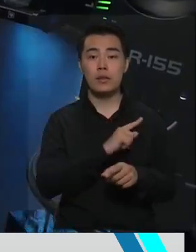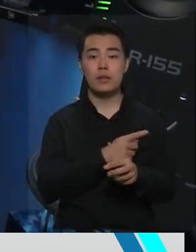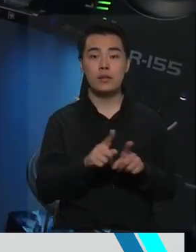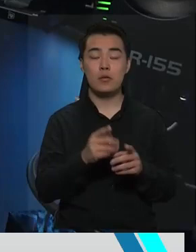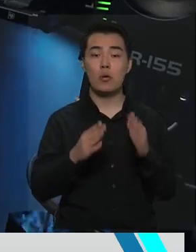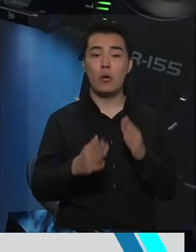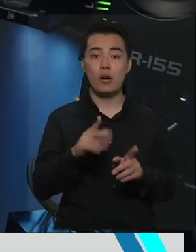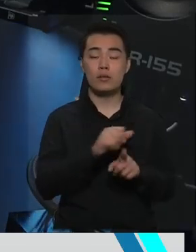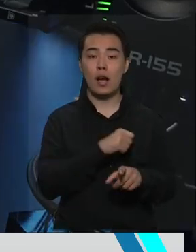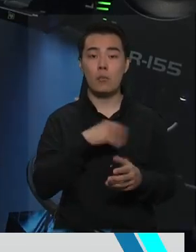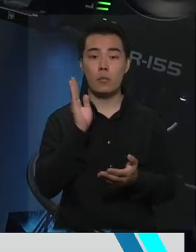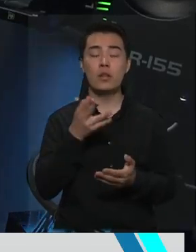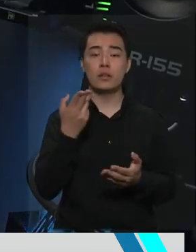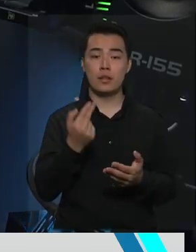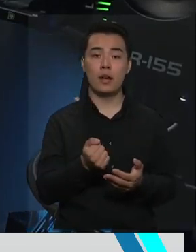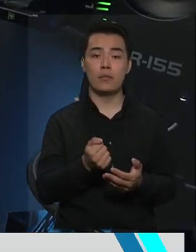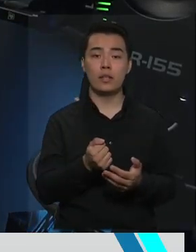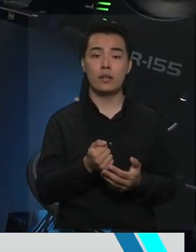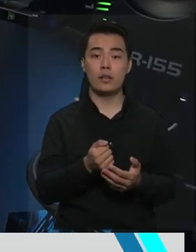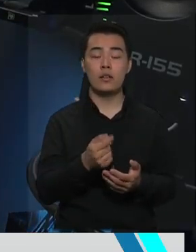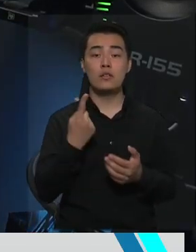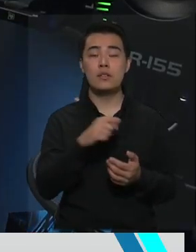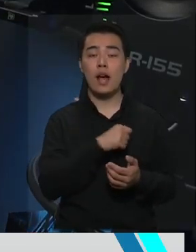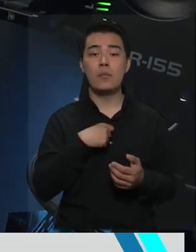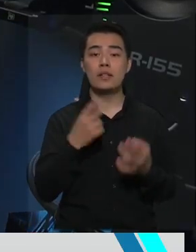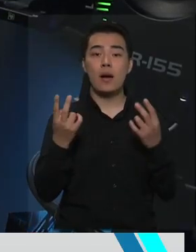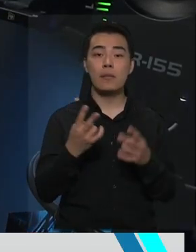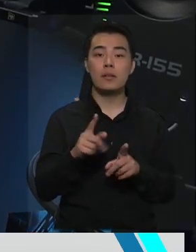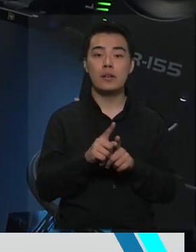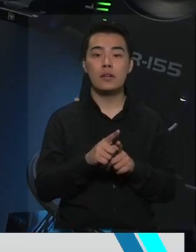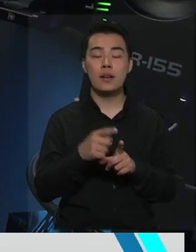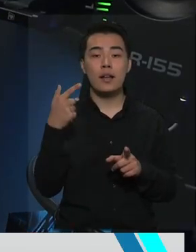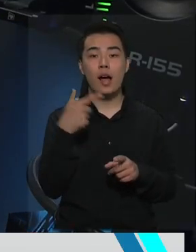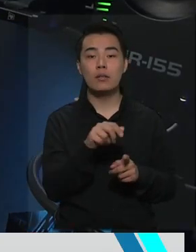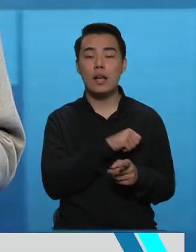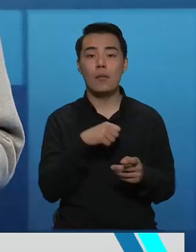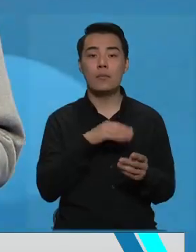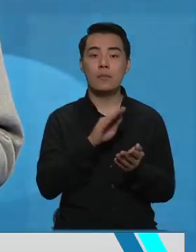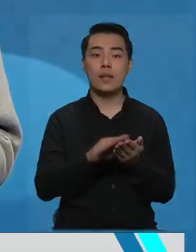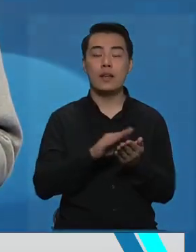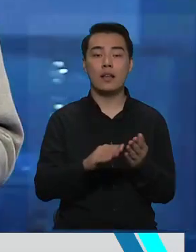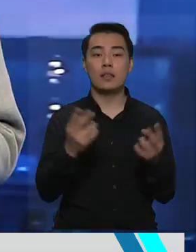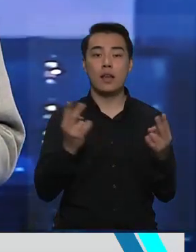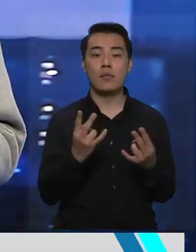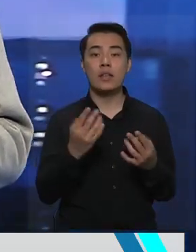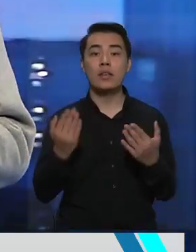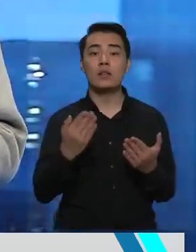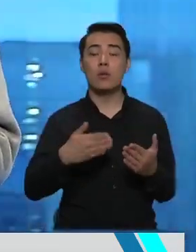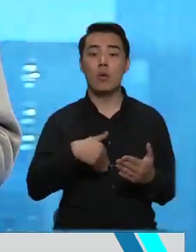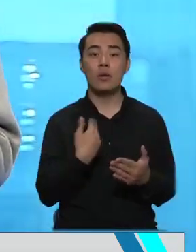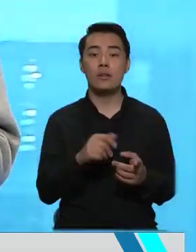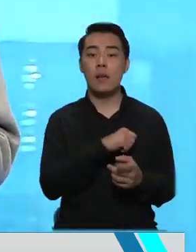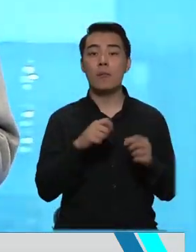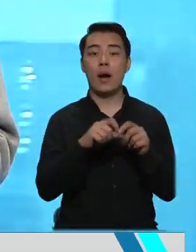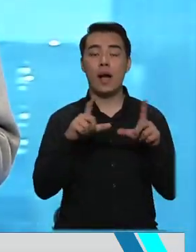искусственного интеллекта да Безусловно Единственное что необходимо это просто грамотно расписать что человек хочет если он хочет магазин